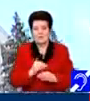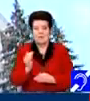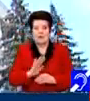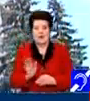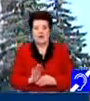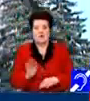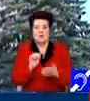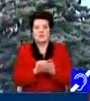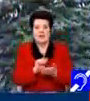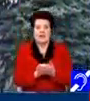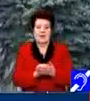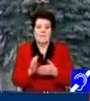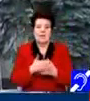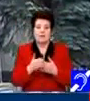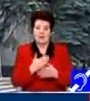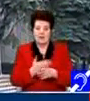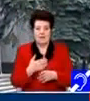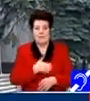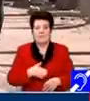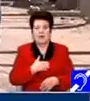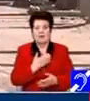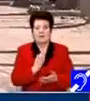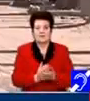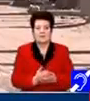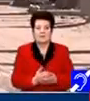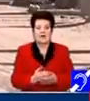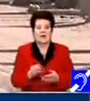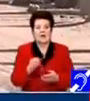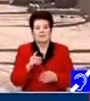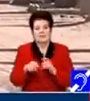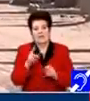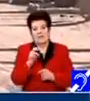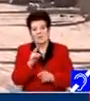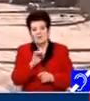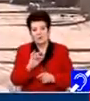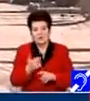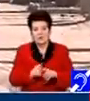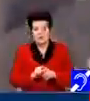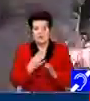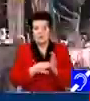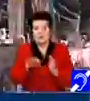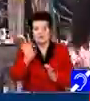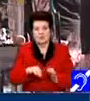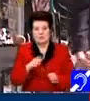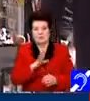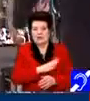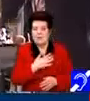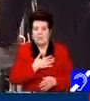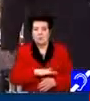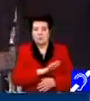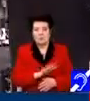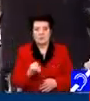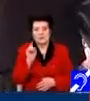mare. Dosarele penale pe numele primarilor sunt percepute ca o reglare de conturi, iar peste 90% din cetățeni sunt